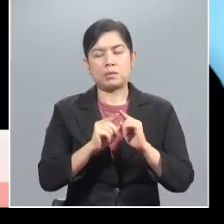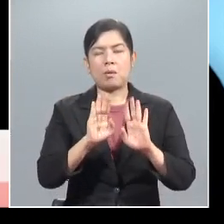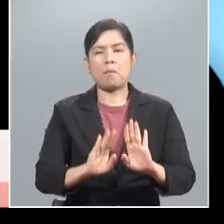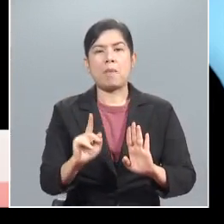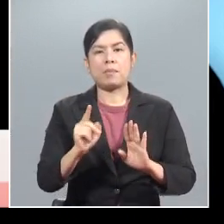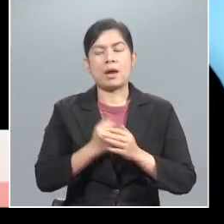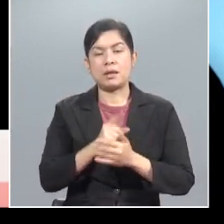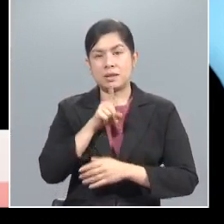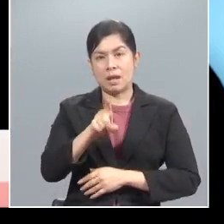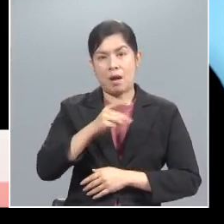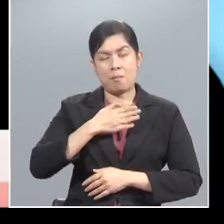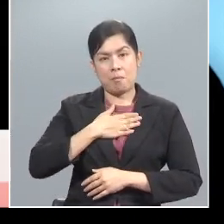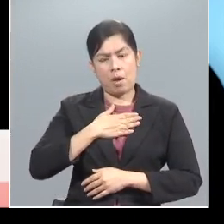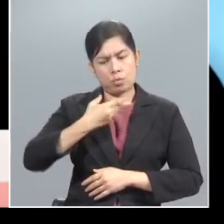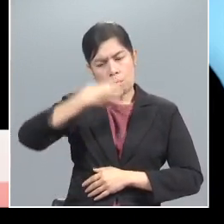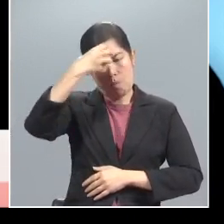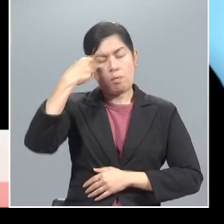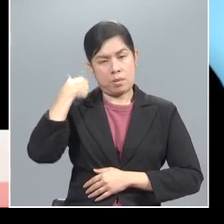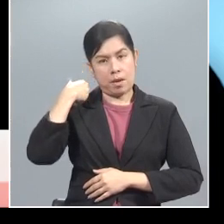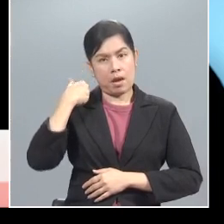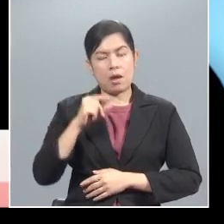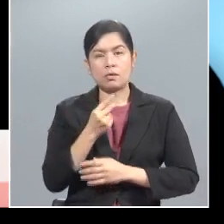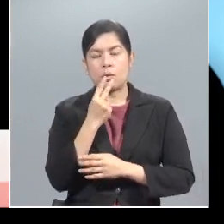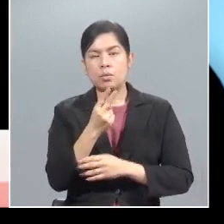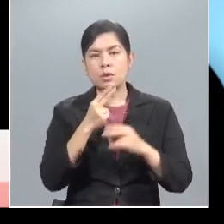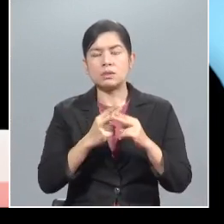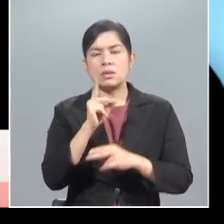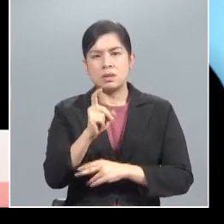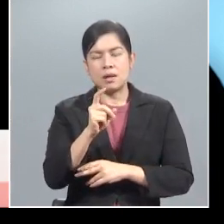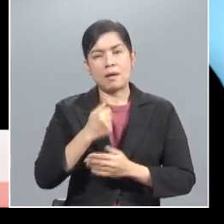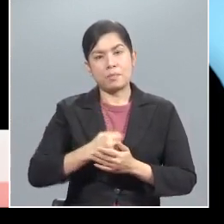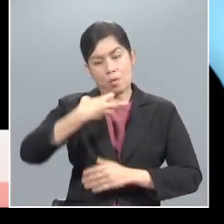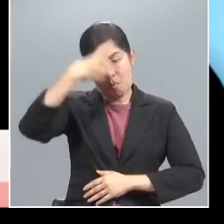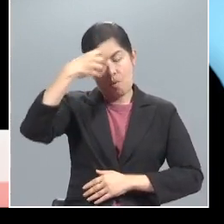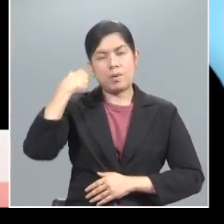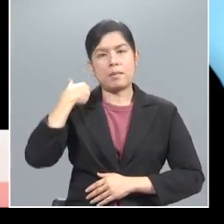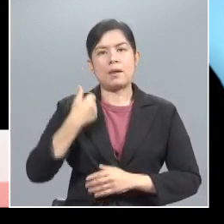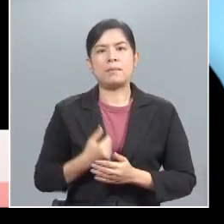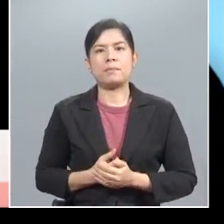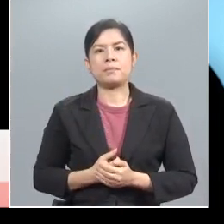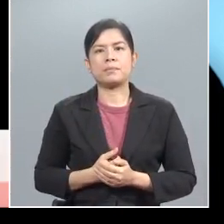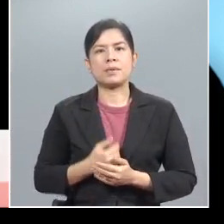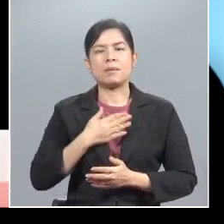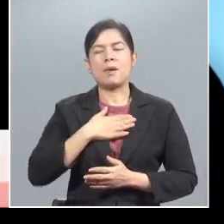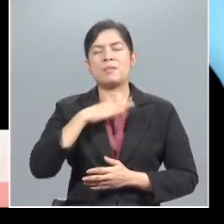เราเปนต